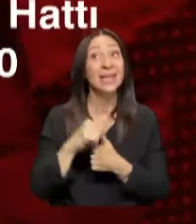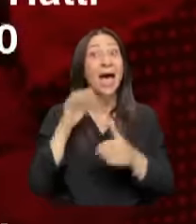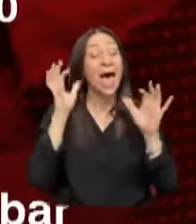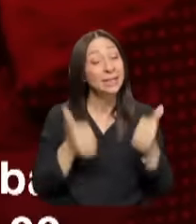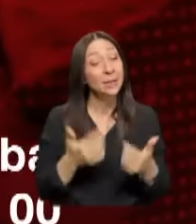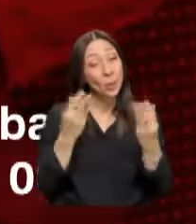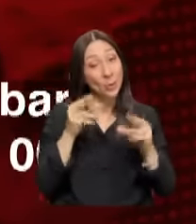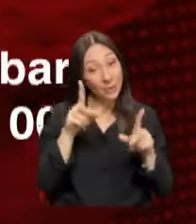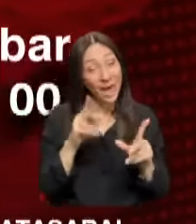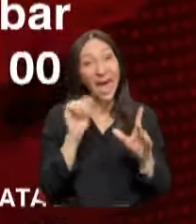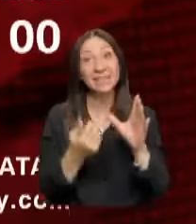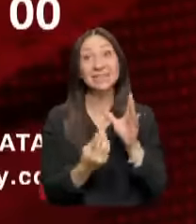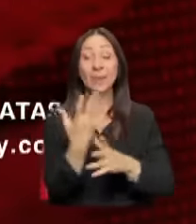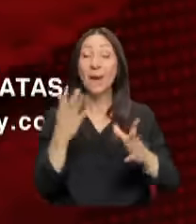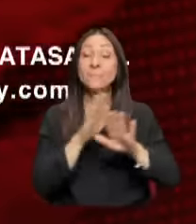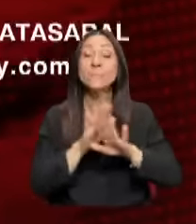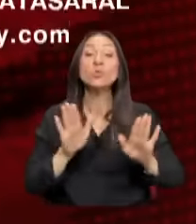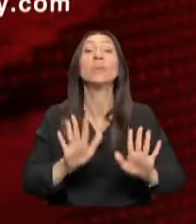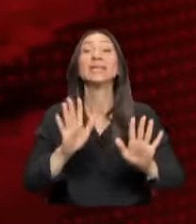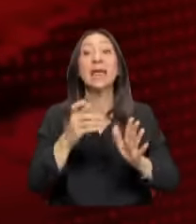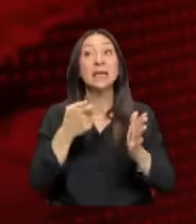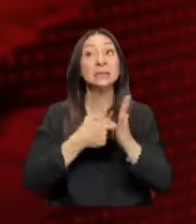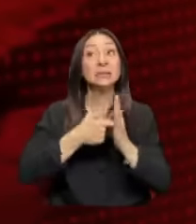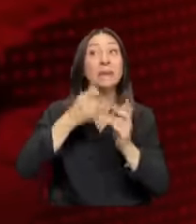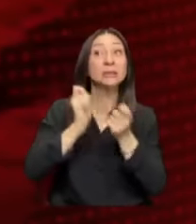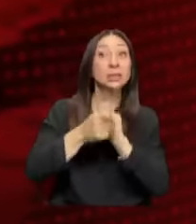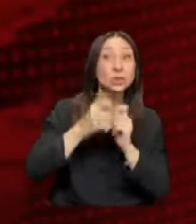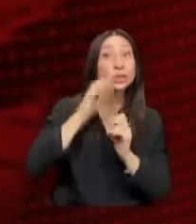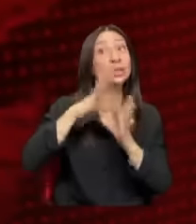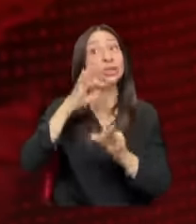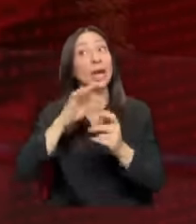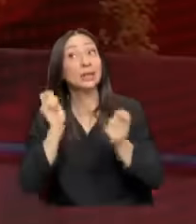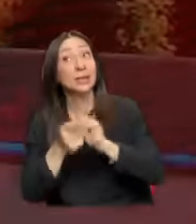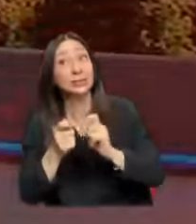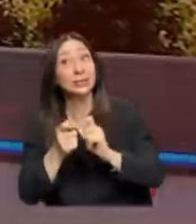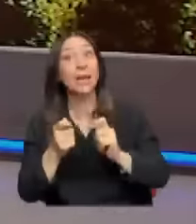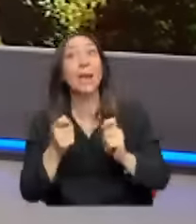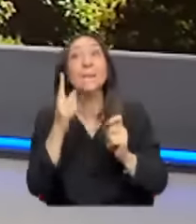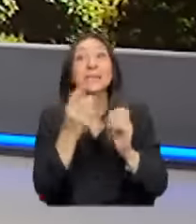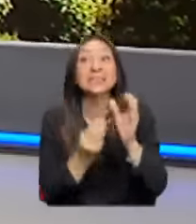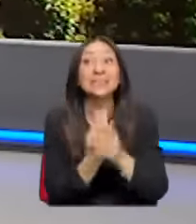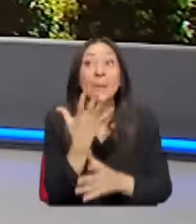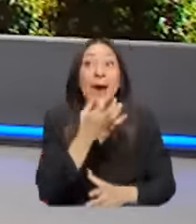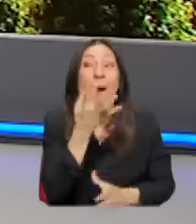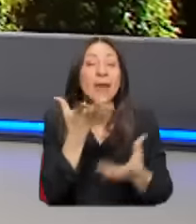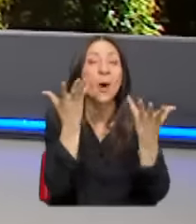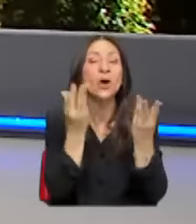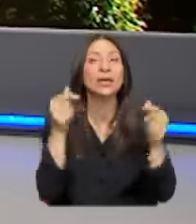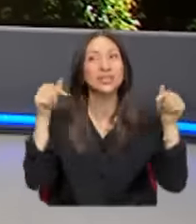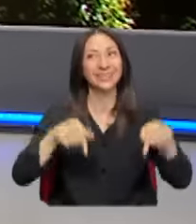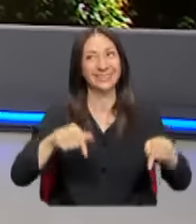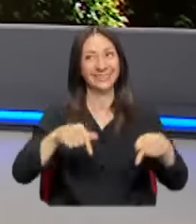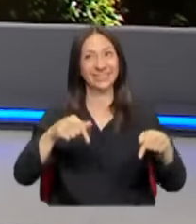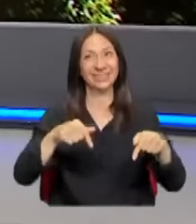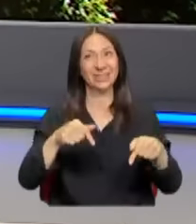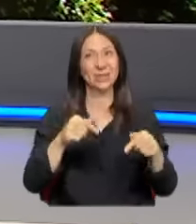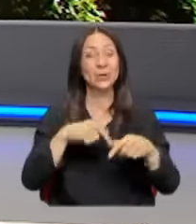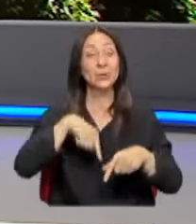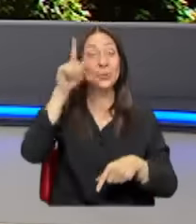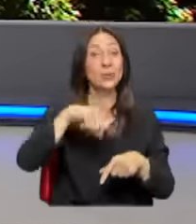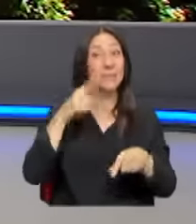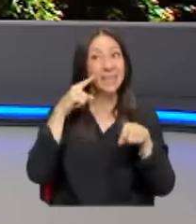zaman olduğu gibi her sabah kesintisiz burada isimler değişebilir, kişiler değişebilir. Bir sabah haberi bulma şansına sahip olacaksınız.